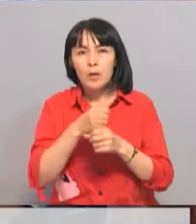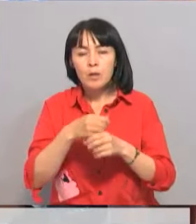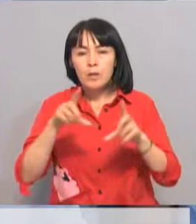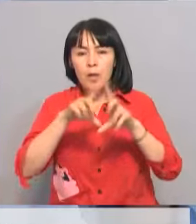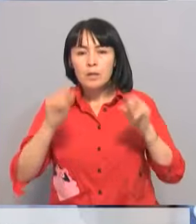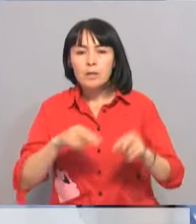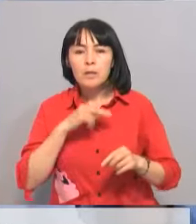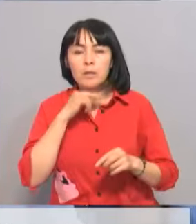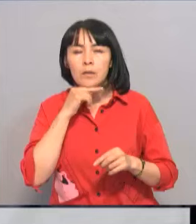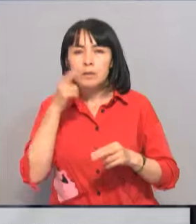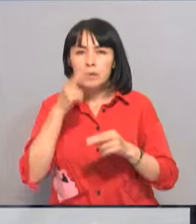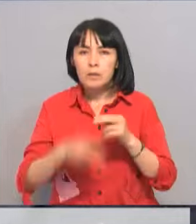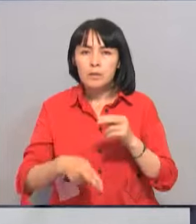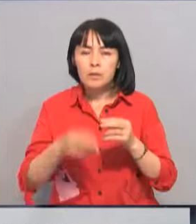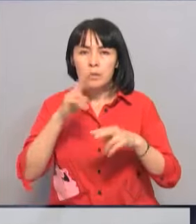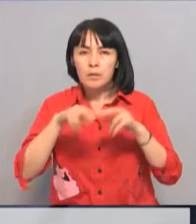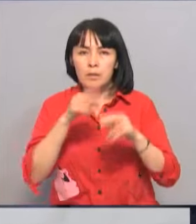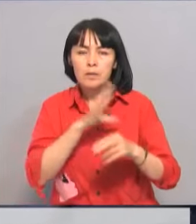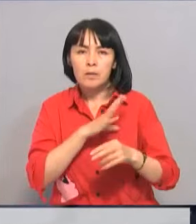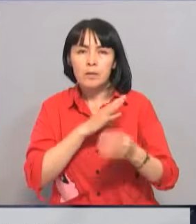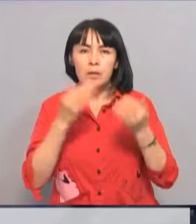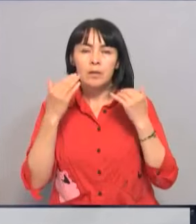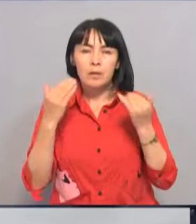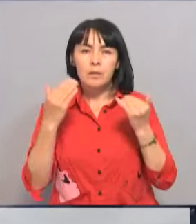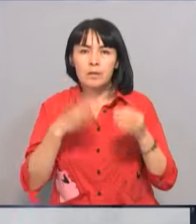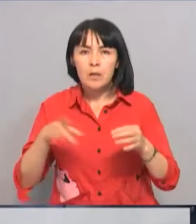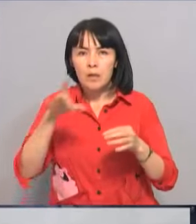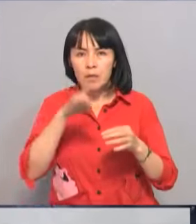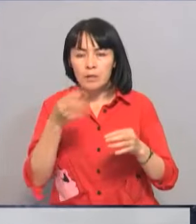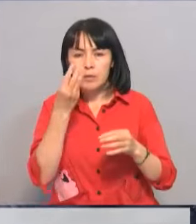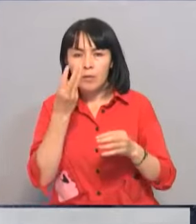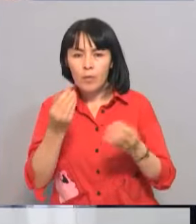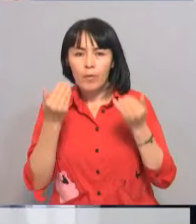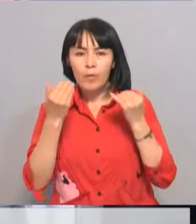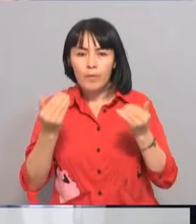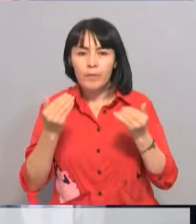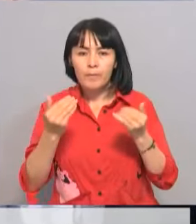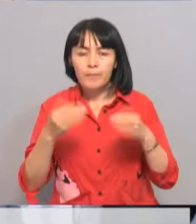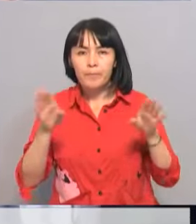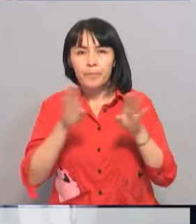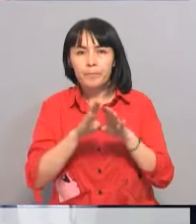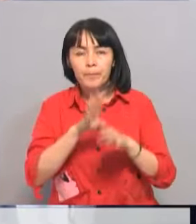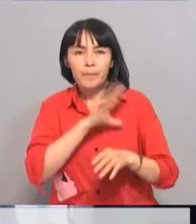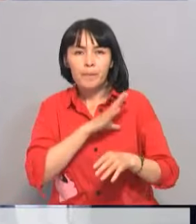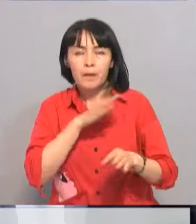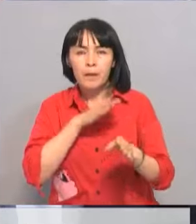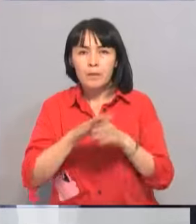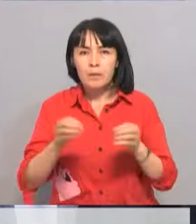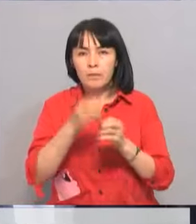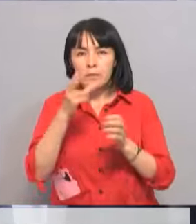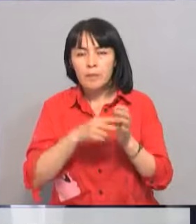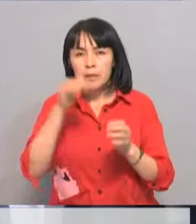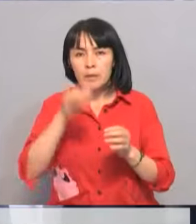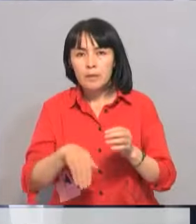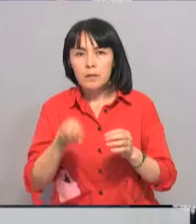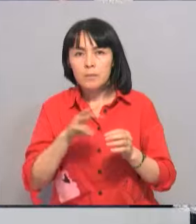взят на контроль. На завершение строительства были выделены средства из республиканского бюджета. В ходе строительства станции было проведено 18